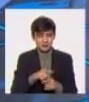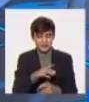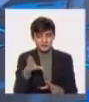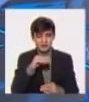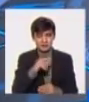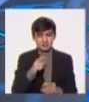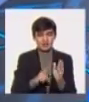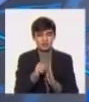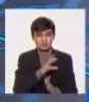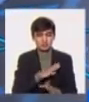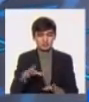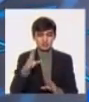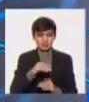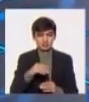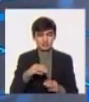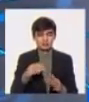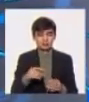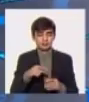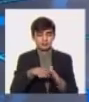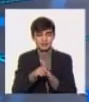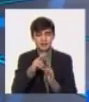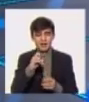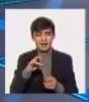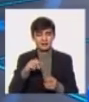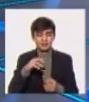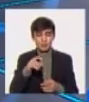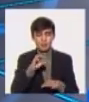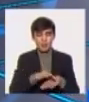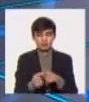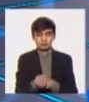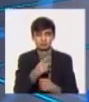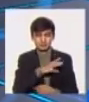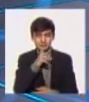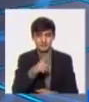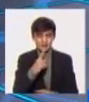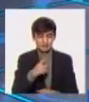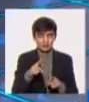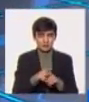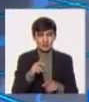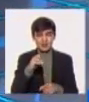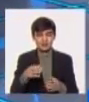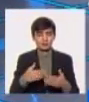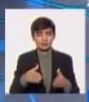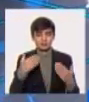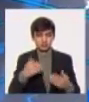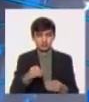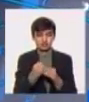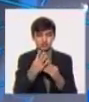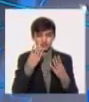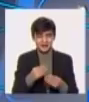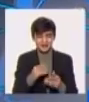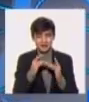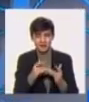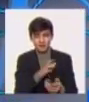зараженные, наконец-то могут вздохнуть с облегчением. С жилого комплекса «Сункар» сняли карантин. Люди признаются, что за эти 14